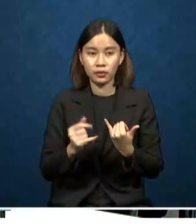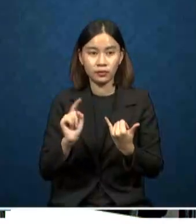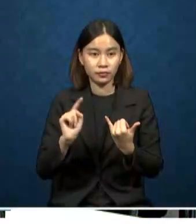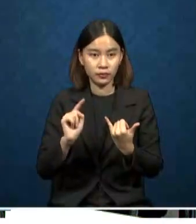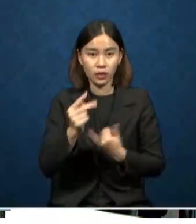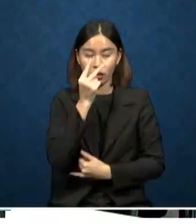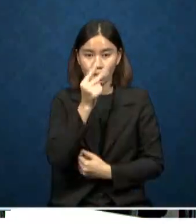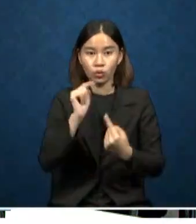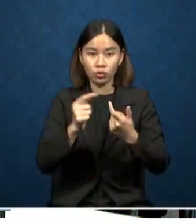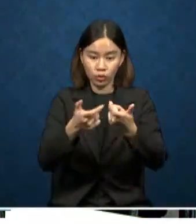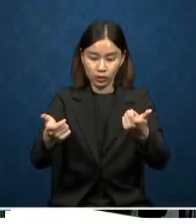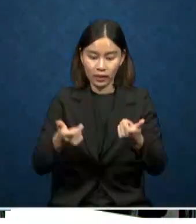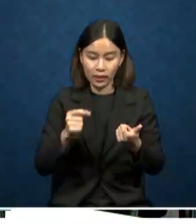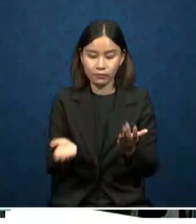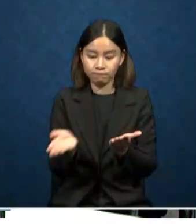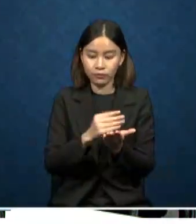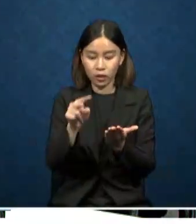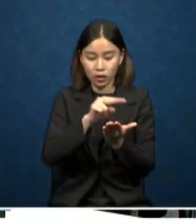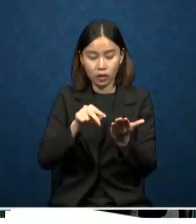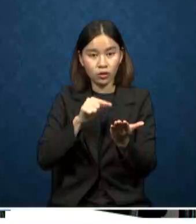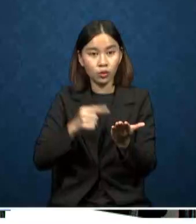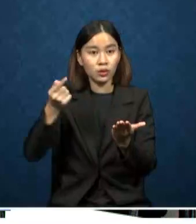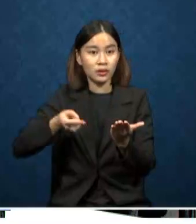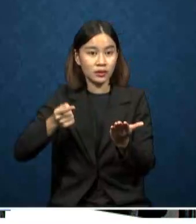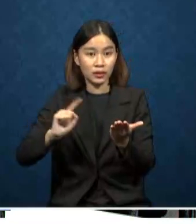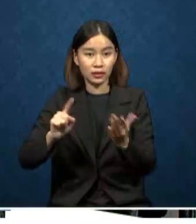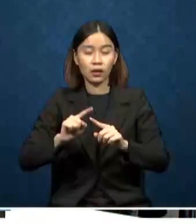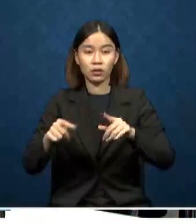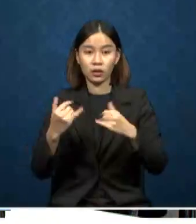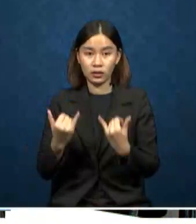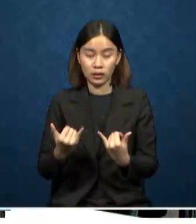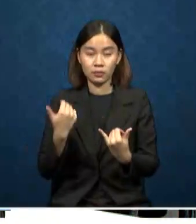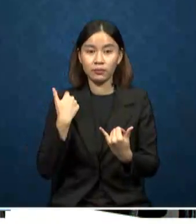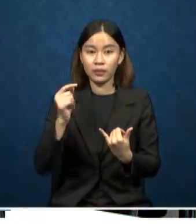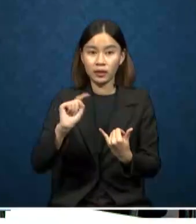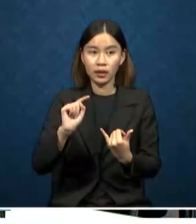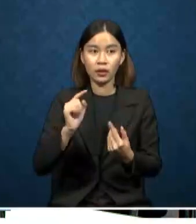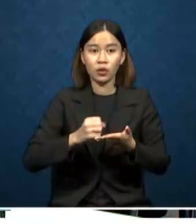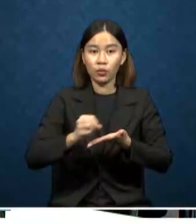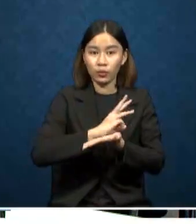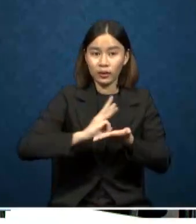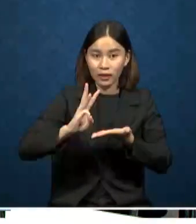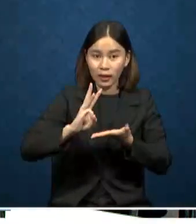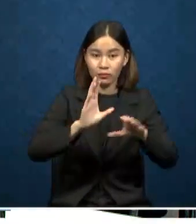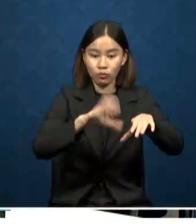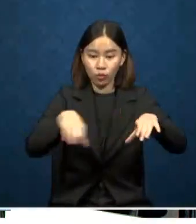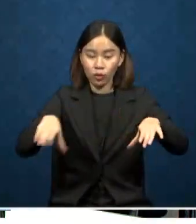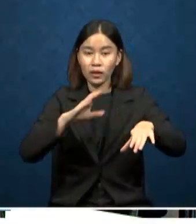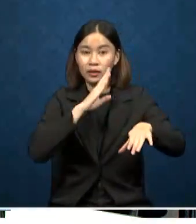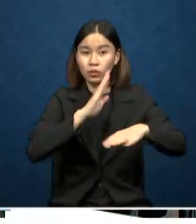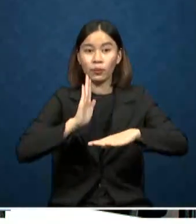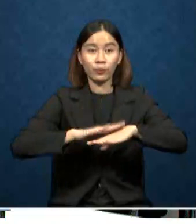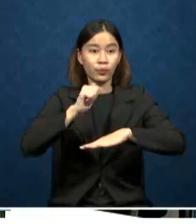ที่ดูจากรายงานท่านเนี่ยนะคะหรือข้อเท็จจริงในปัจจุบันก็คือว่าวิทาลัยไหนที่มีศักยภาพ